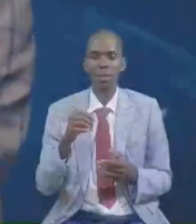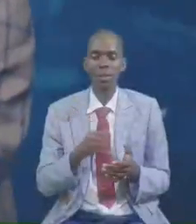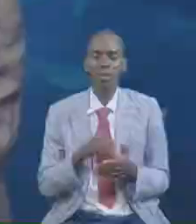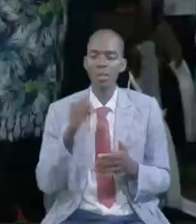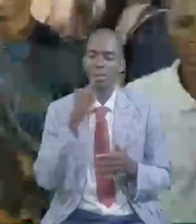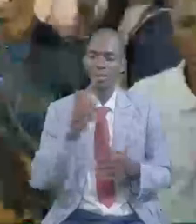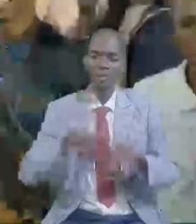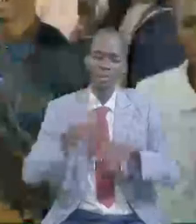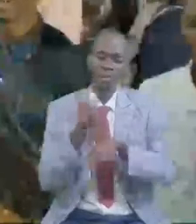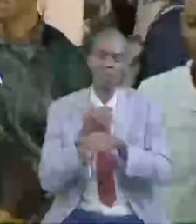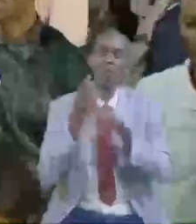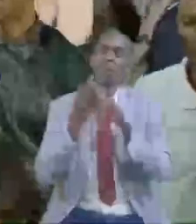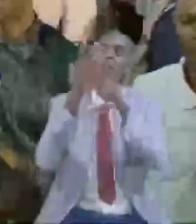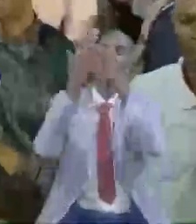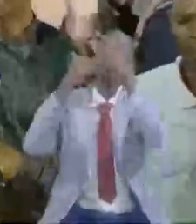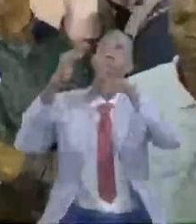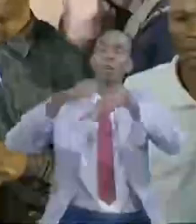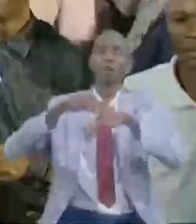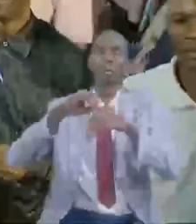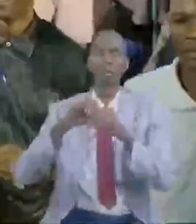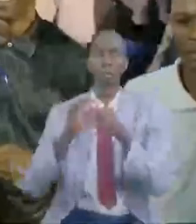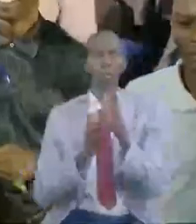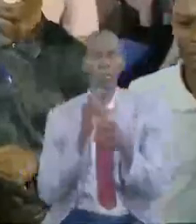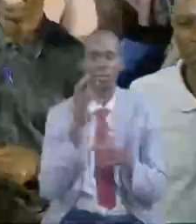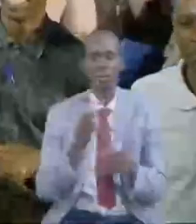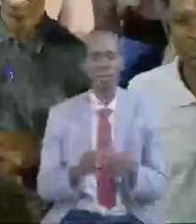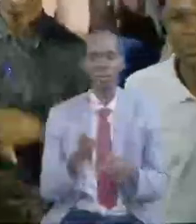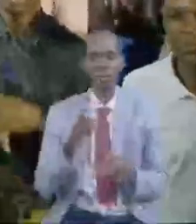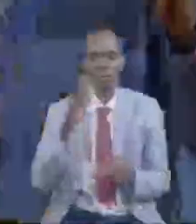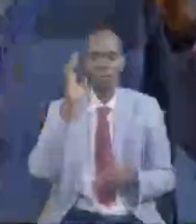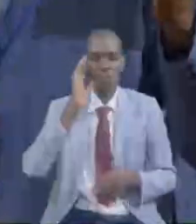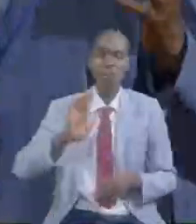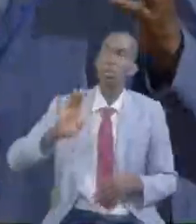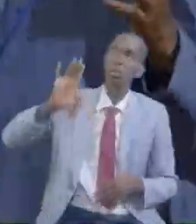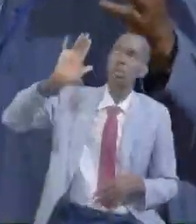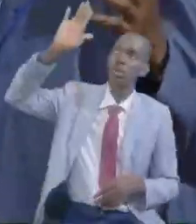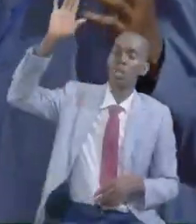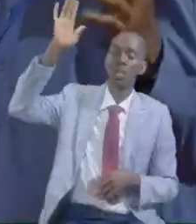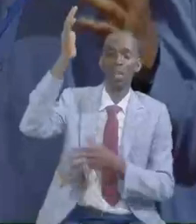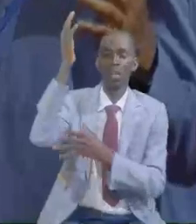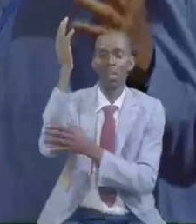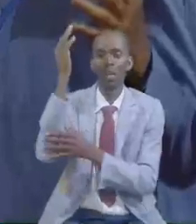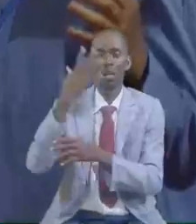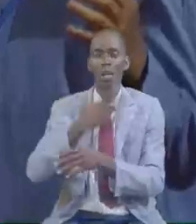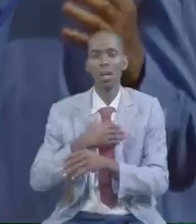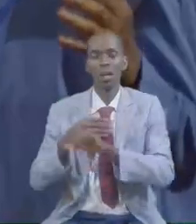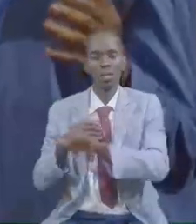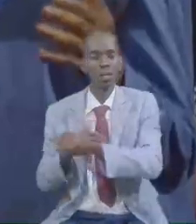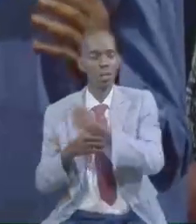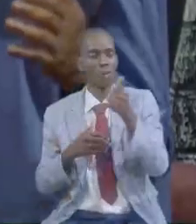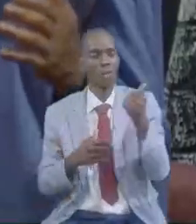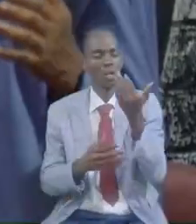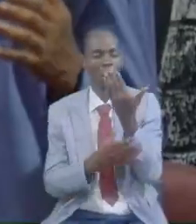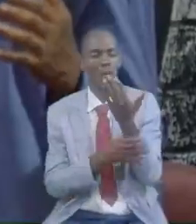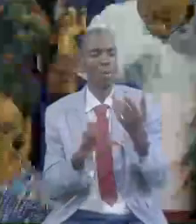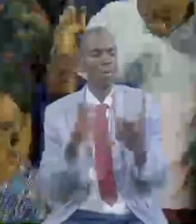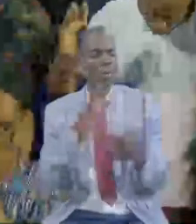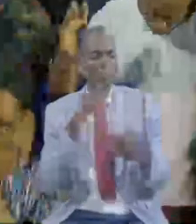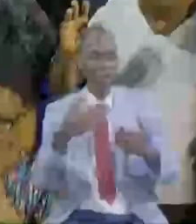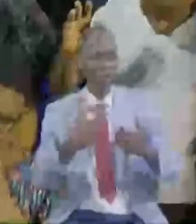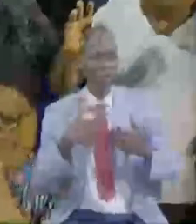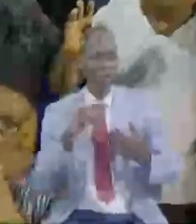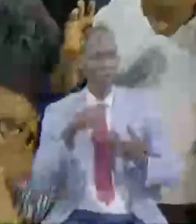s'est confirmé depuis le ciel. Lève cette main et impose-toi l'autre main, là où tu as le